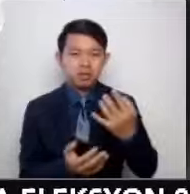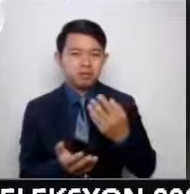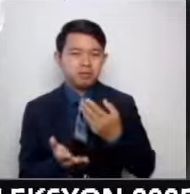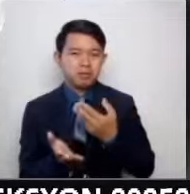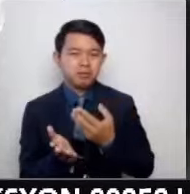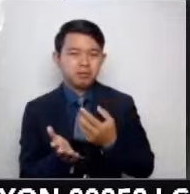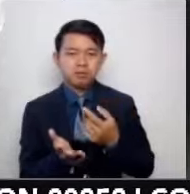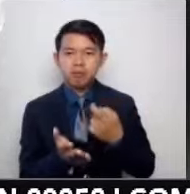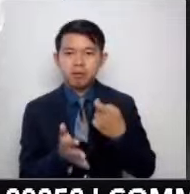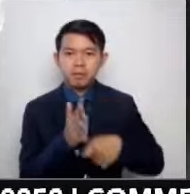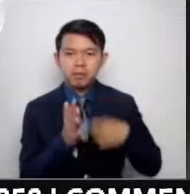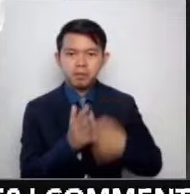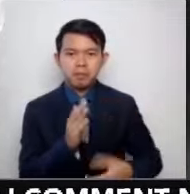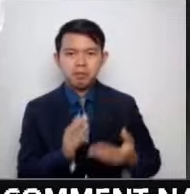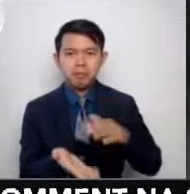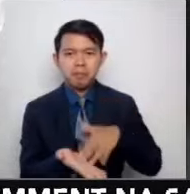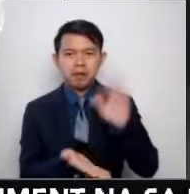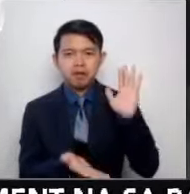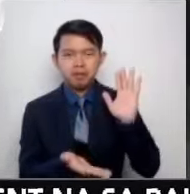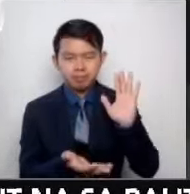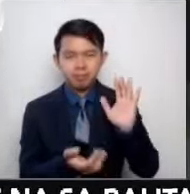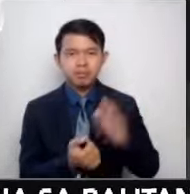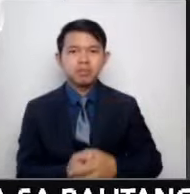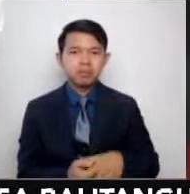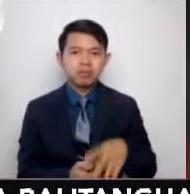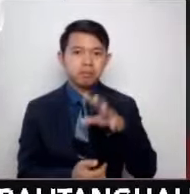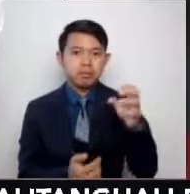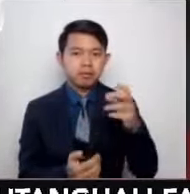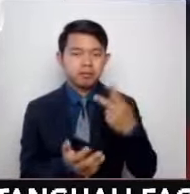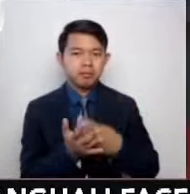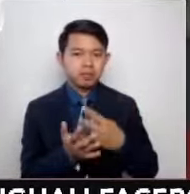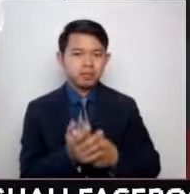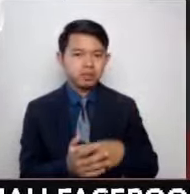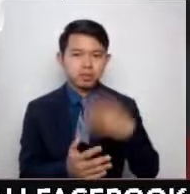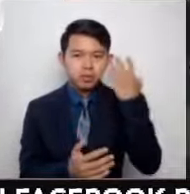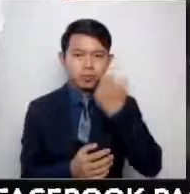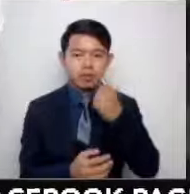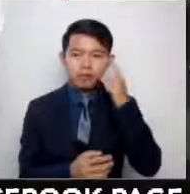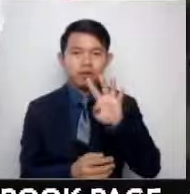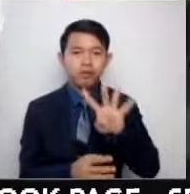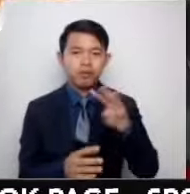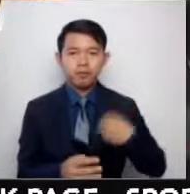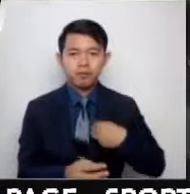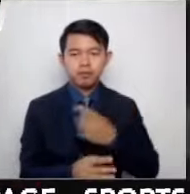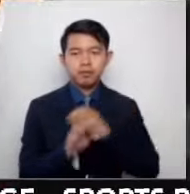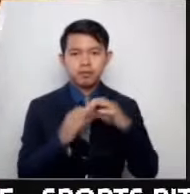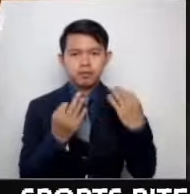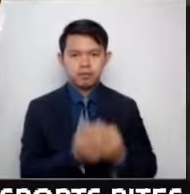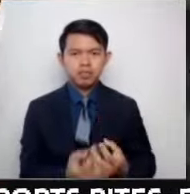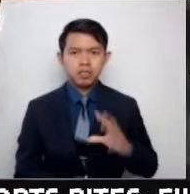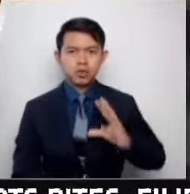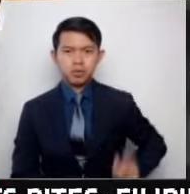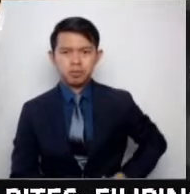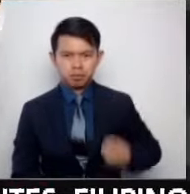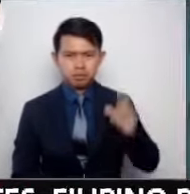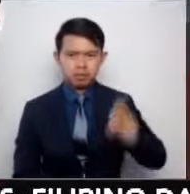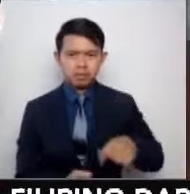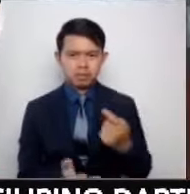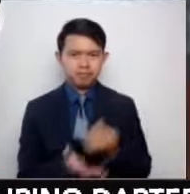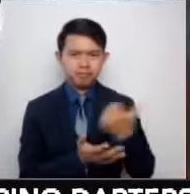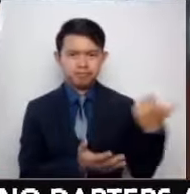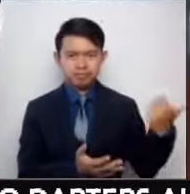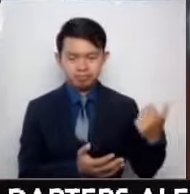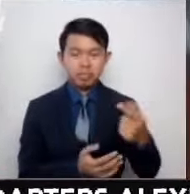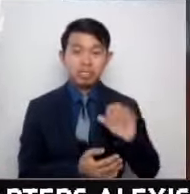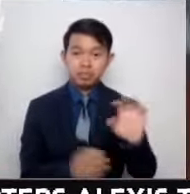kasi maghapon para sa 4 na membro ng pamilya. Yung corruption nga, kung walang corrupt, siguro mayaman ang Pilipinas. Eh